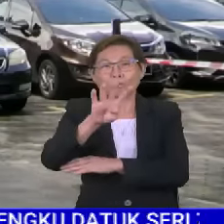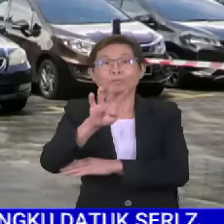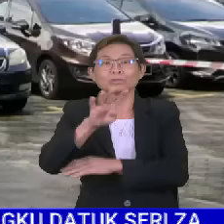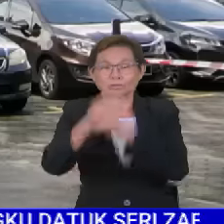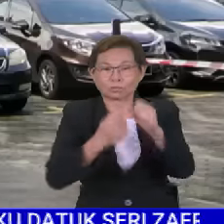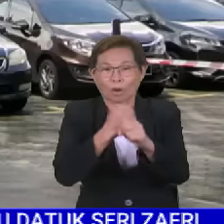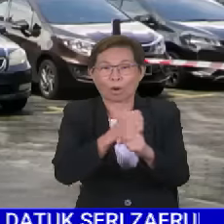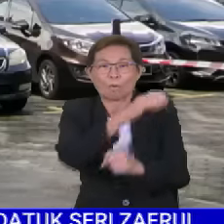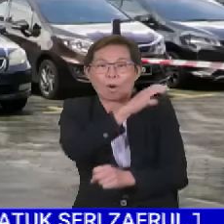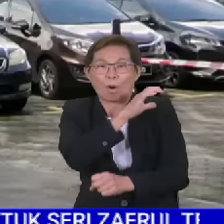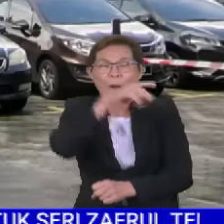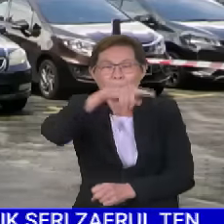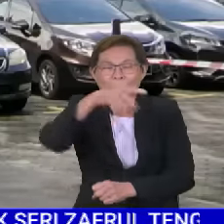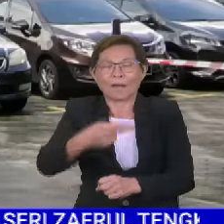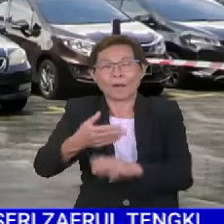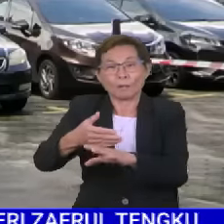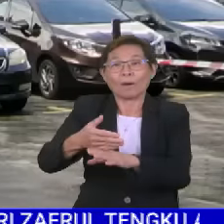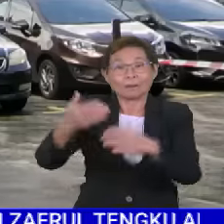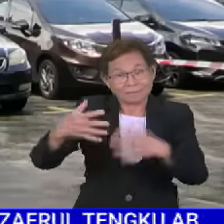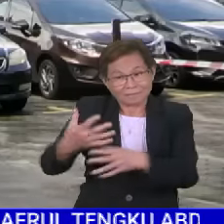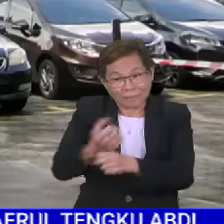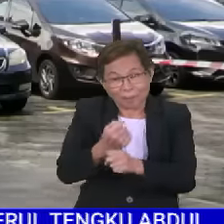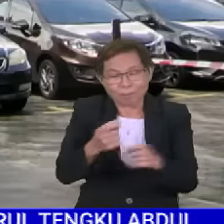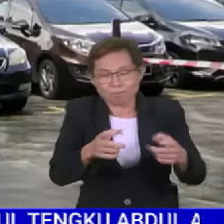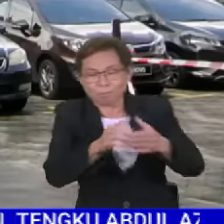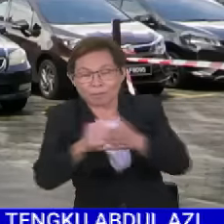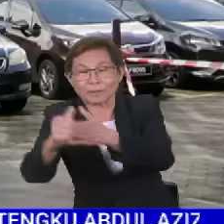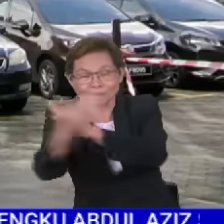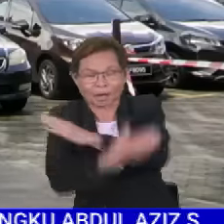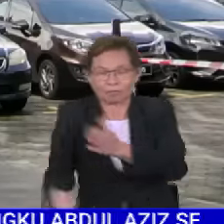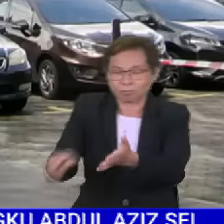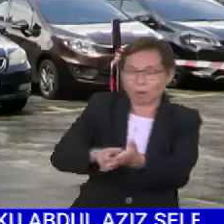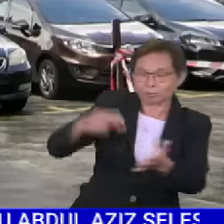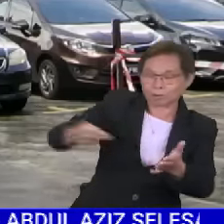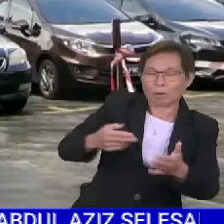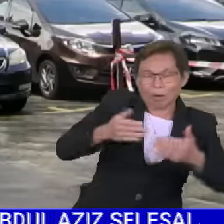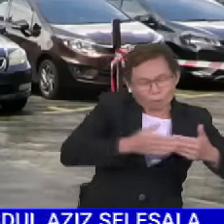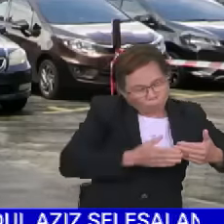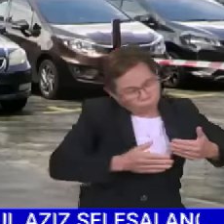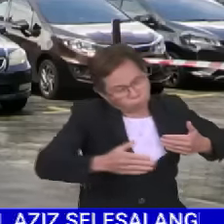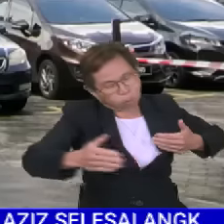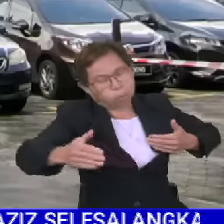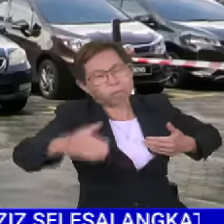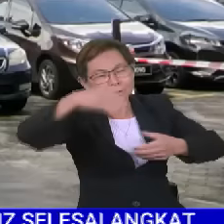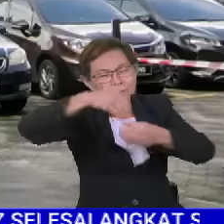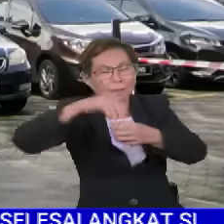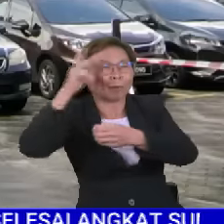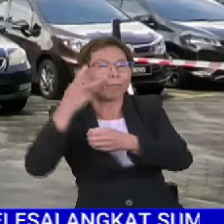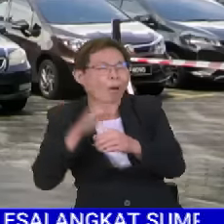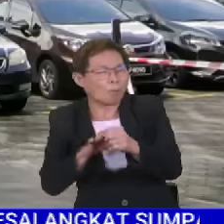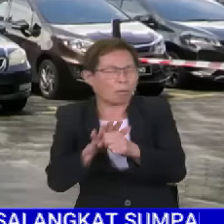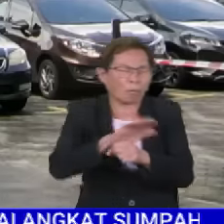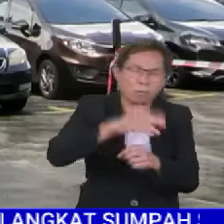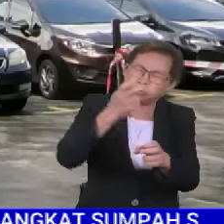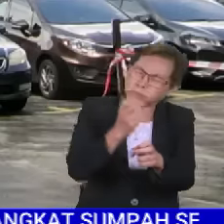itu sebelum dapat memimpin negara tercatat dalam sejarah. Meskipun perjalanan beliau dalam arena politik penuh